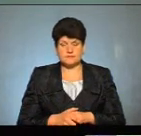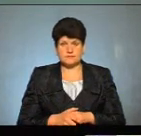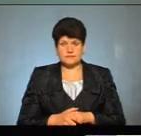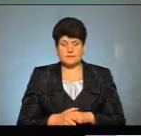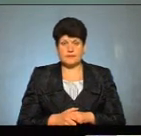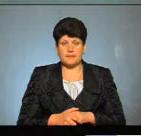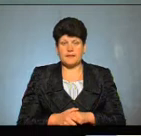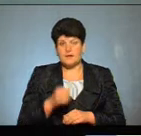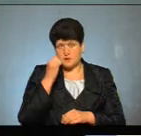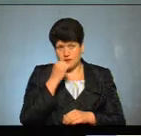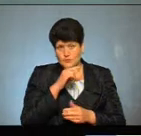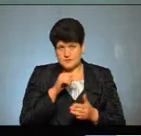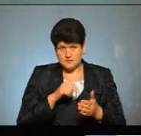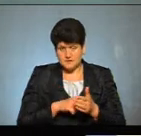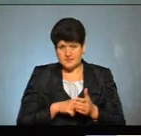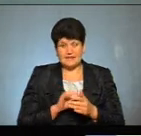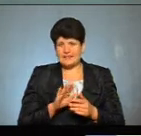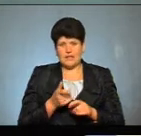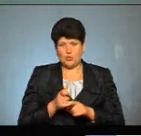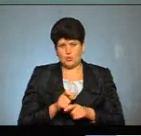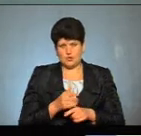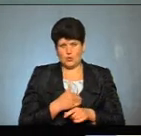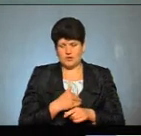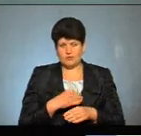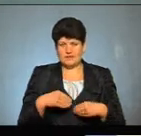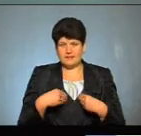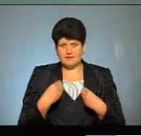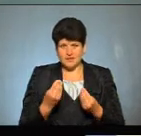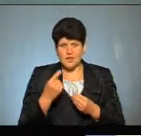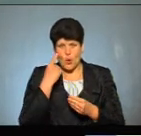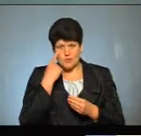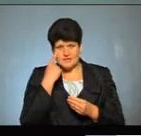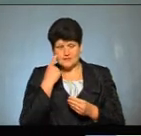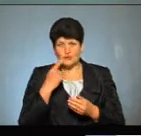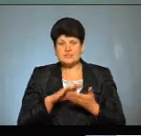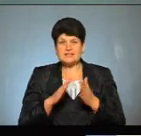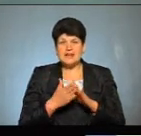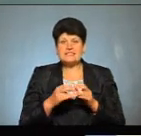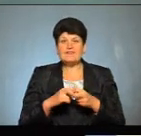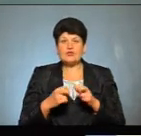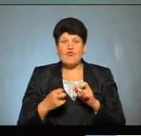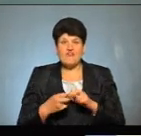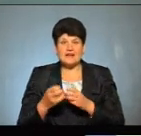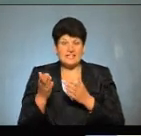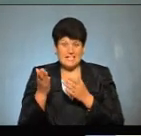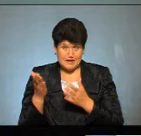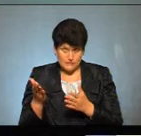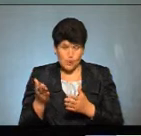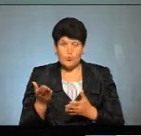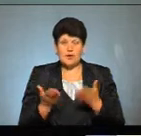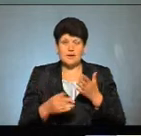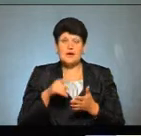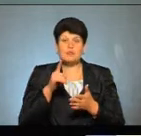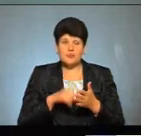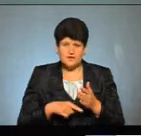Дякую за таке запитання. Не дуже хотів би давати оцінку ситуації Івано-Франківську, але повірте, як